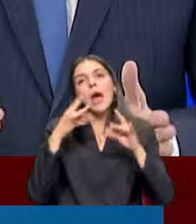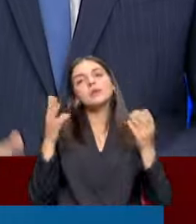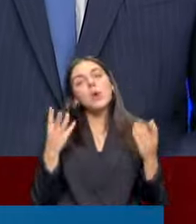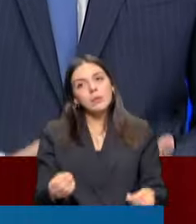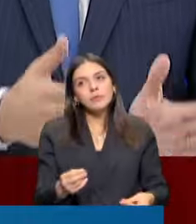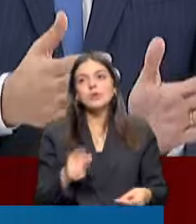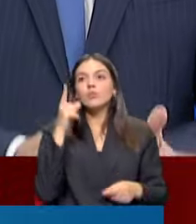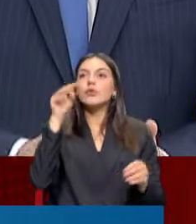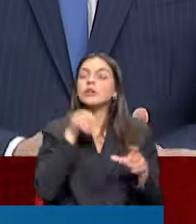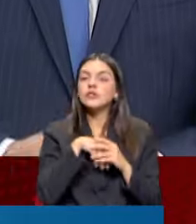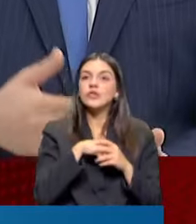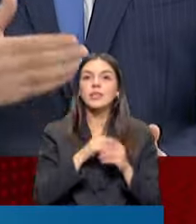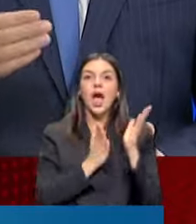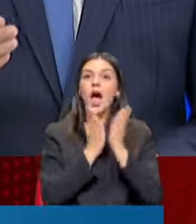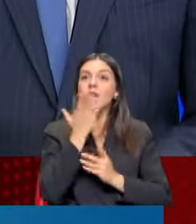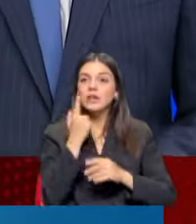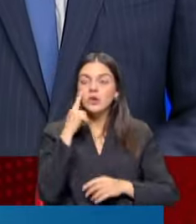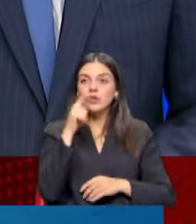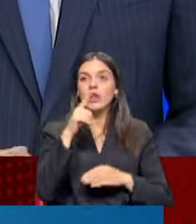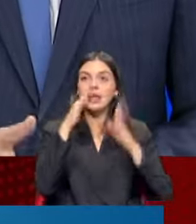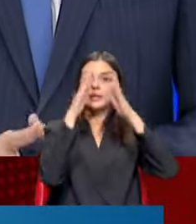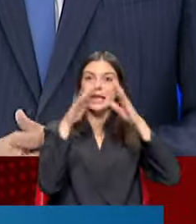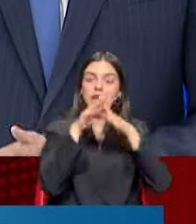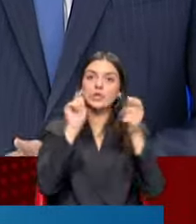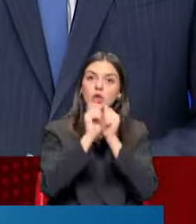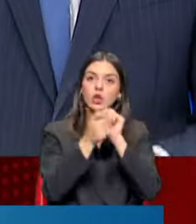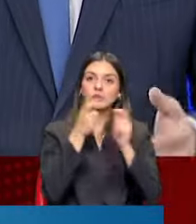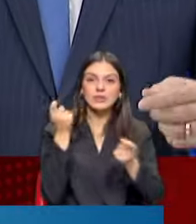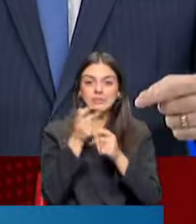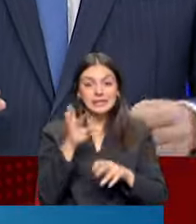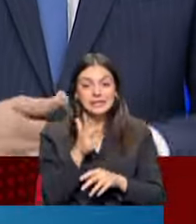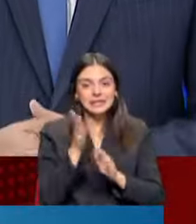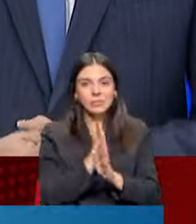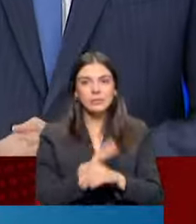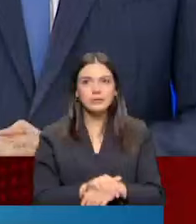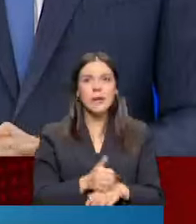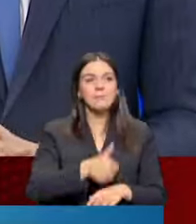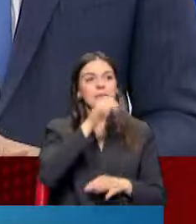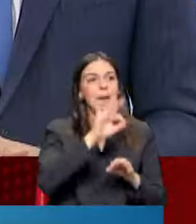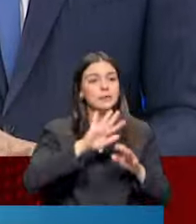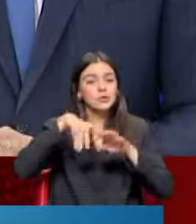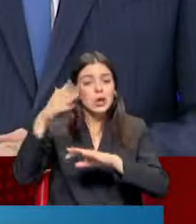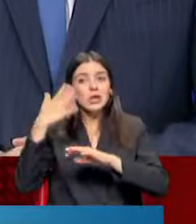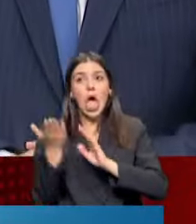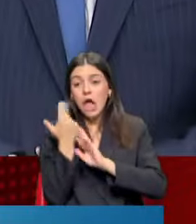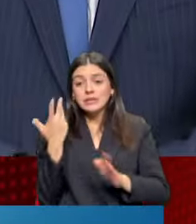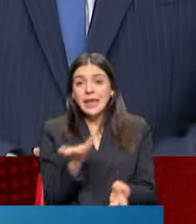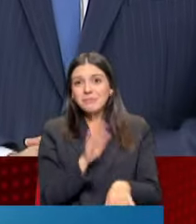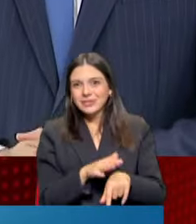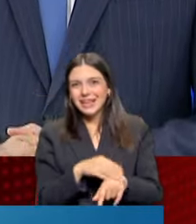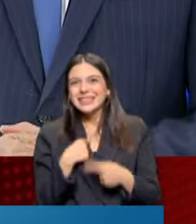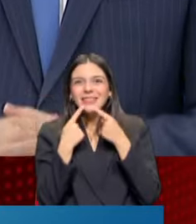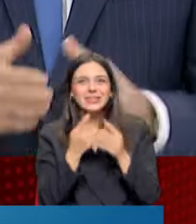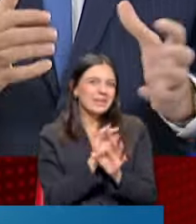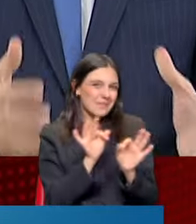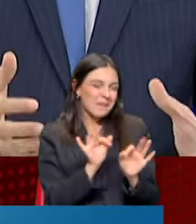ancak. Aynen. Bunun için de Ataşehir'de kentsel dönüşüm çalışmalarını da hızlandırıyoruz. Tam da onu diyecektim. Başkanım, bunlar hep sonrasına yönelik. Öncesinde ne olacak